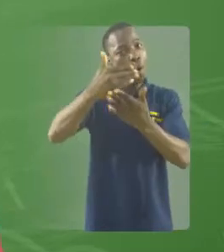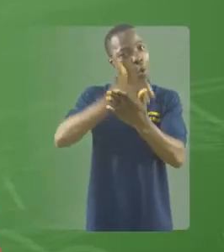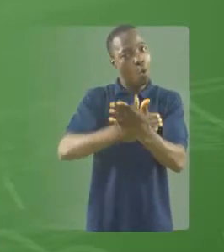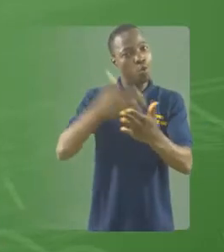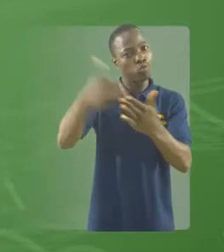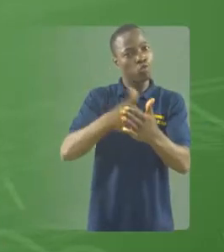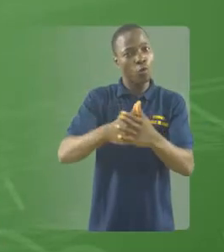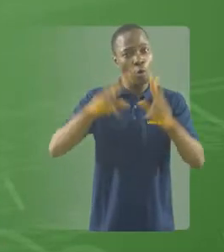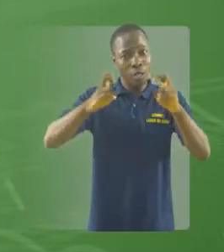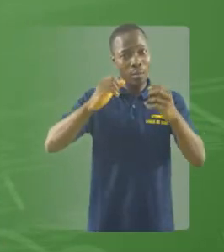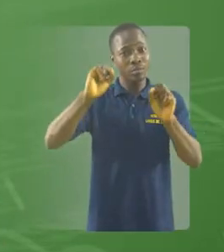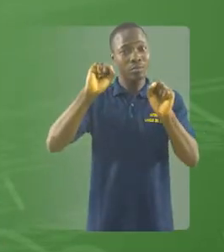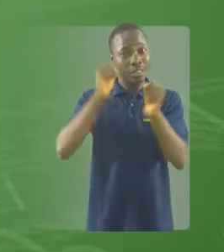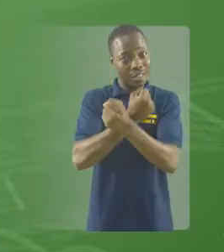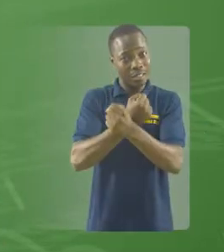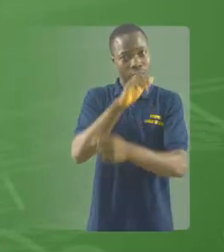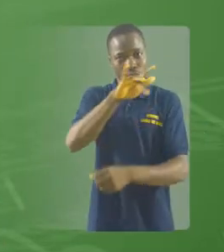s'intituler « Statistique ».